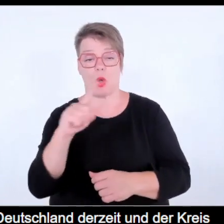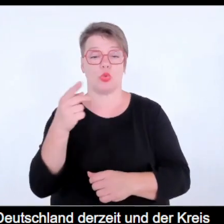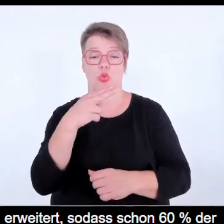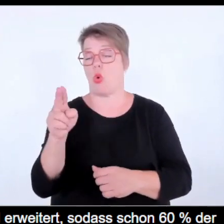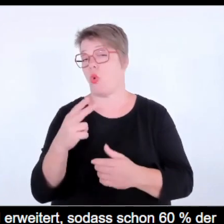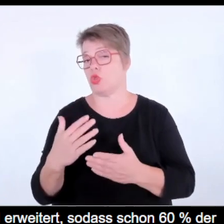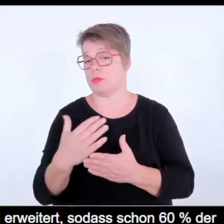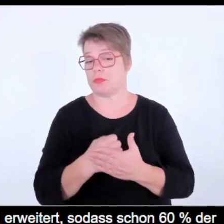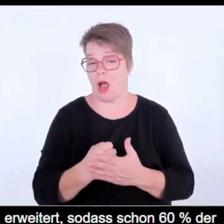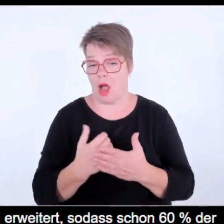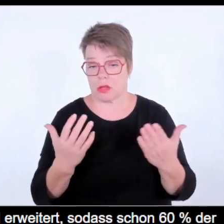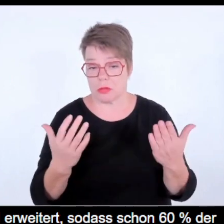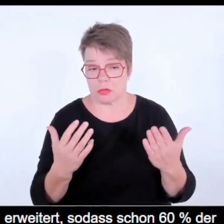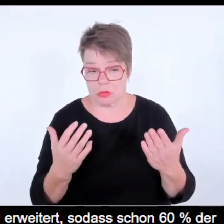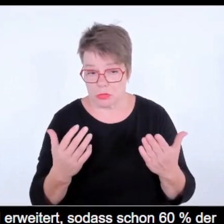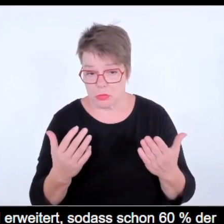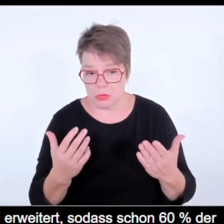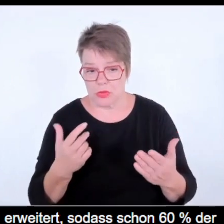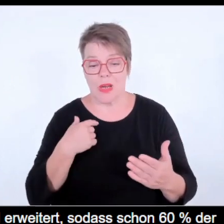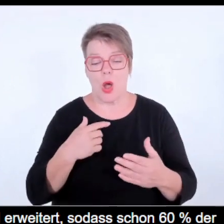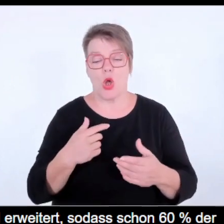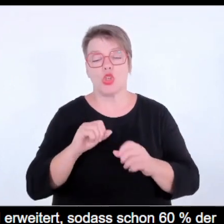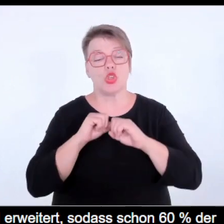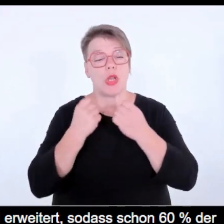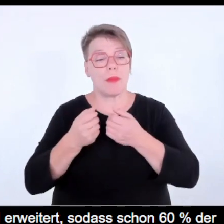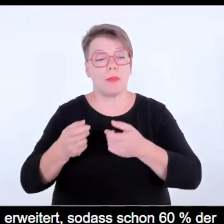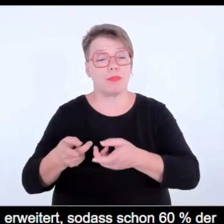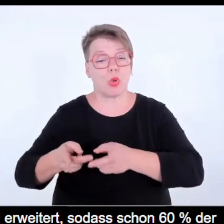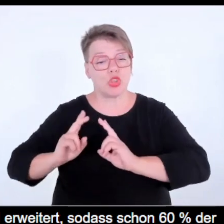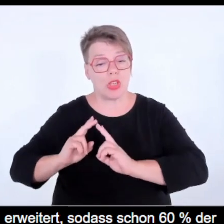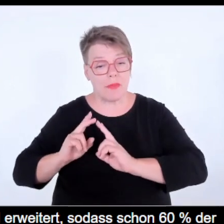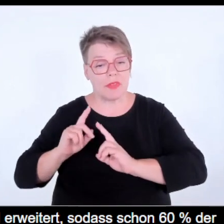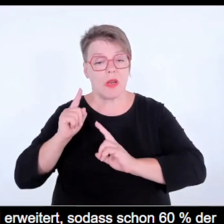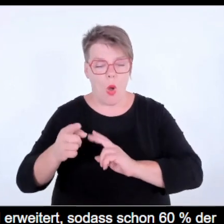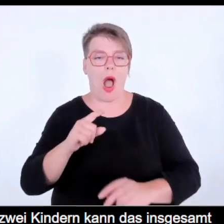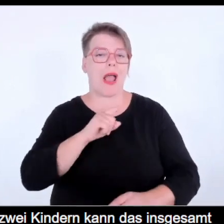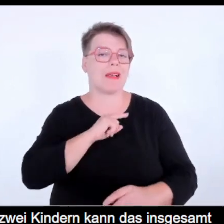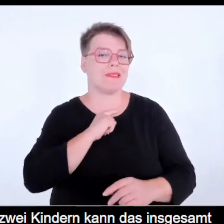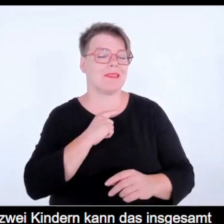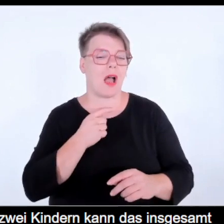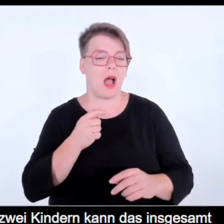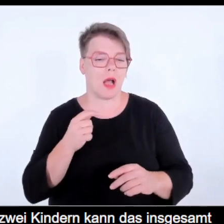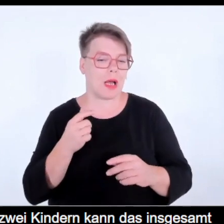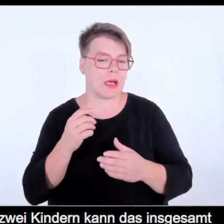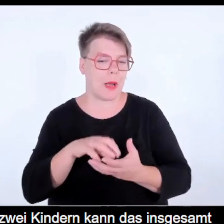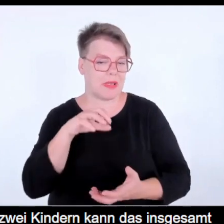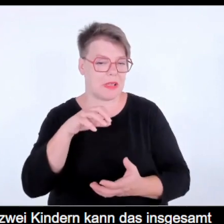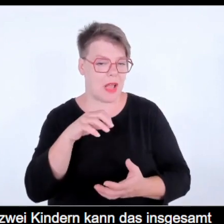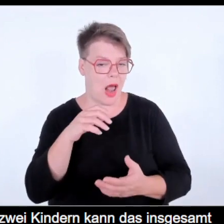Bauen bei uns voranzubringen. Damit reagieren wir noch einmal auf die zwei wichtigsten Bereiche, die uns noch sozusagen als